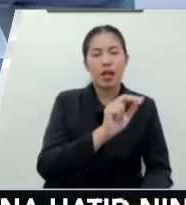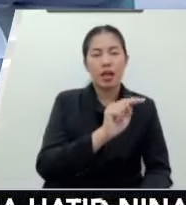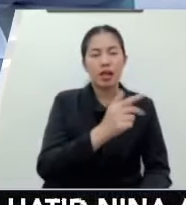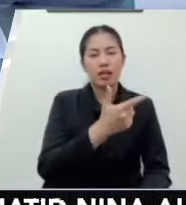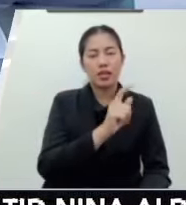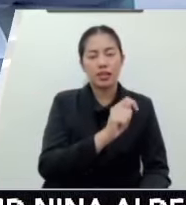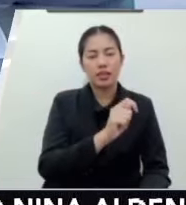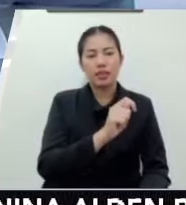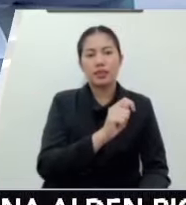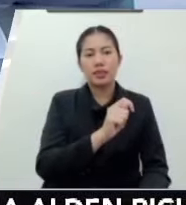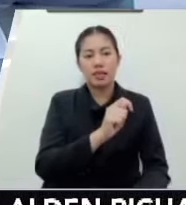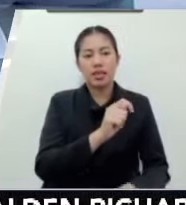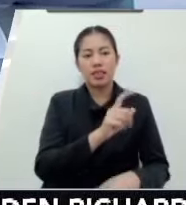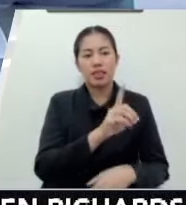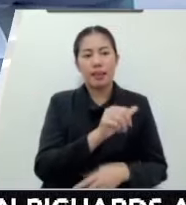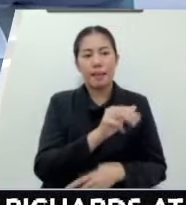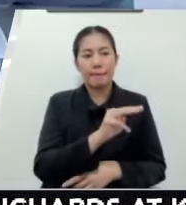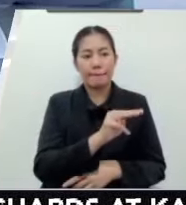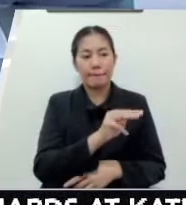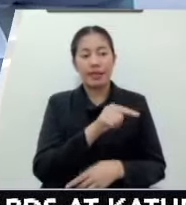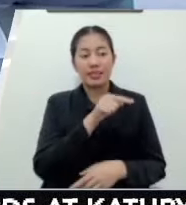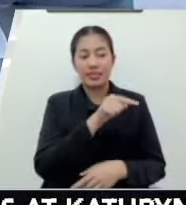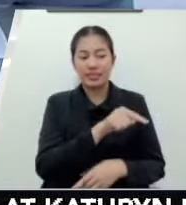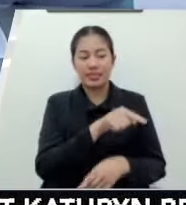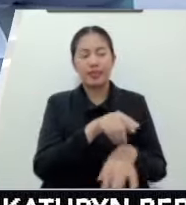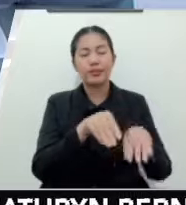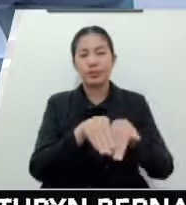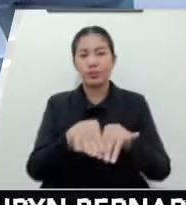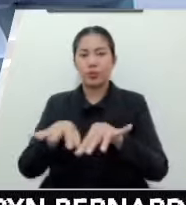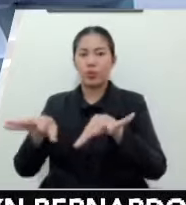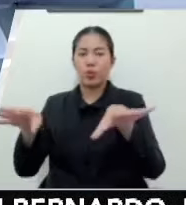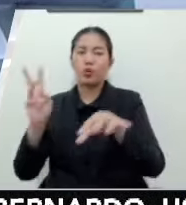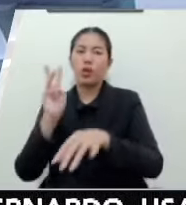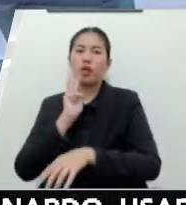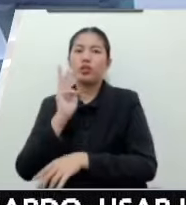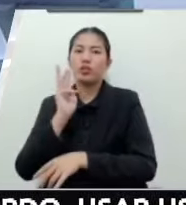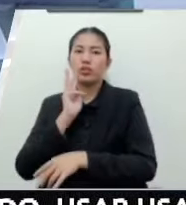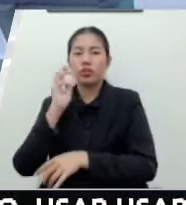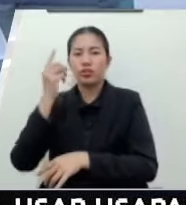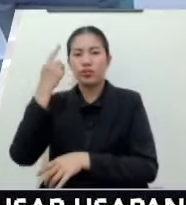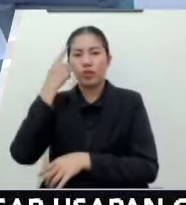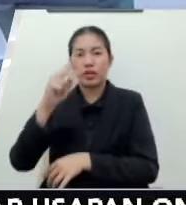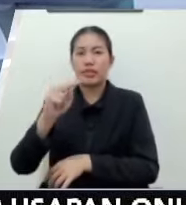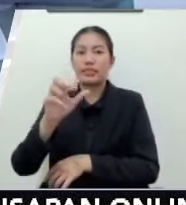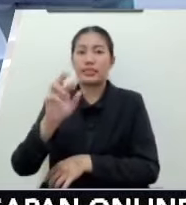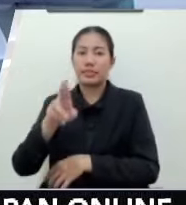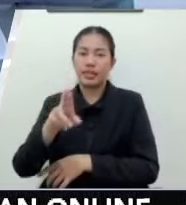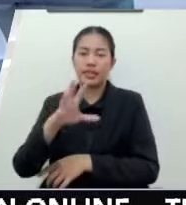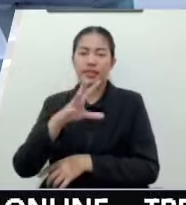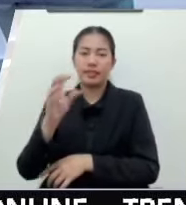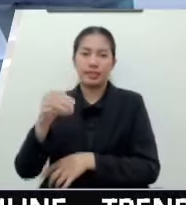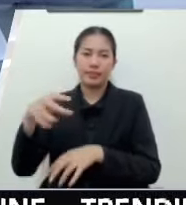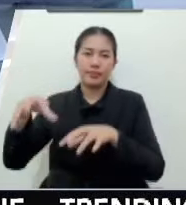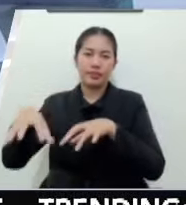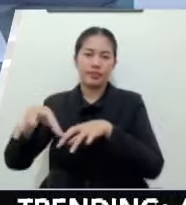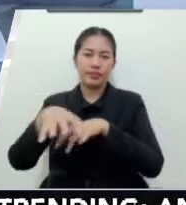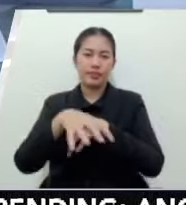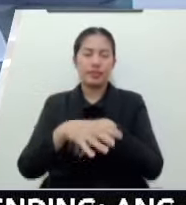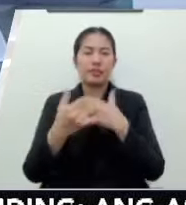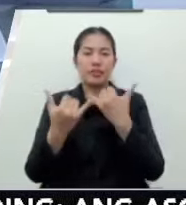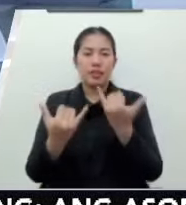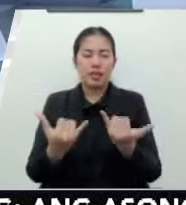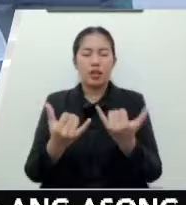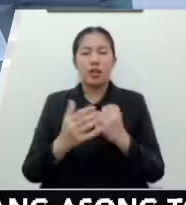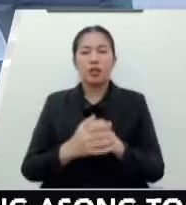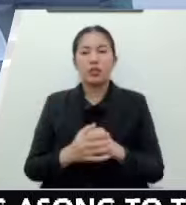ang tubig sa mga gripo natin ng mga taga Metro Manila at kalapit probinsya. Pag-usapan natin yan kasama si Engineer Patrick Dizon,